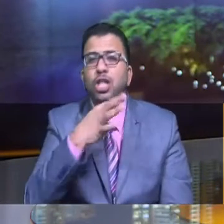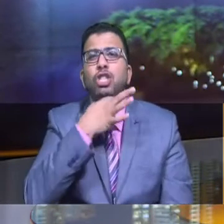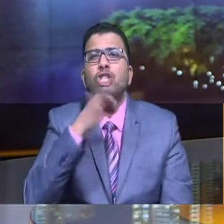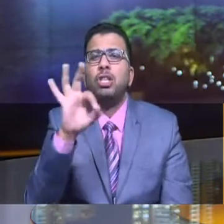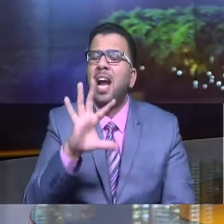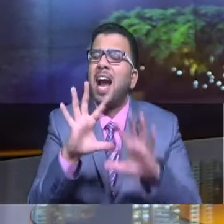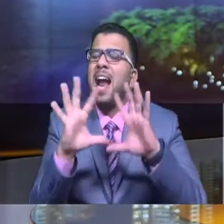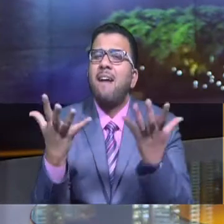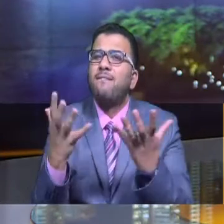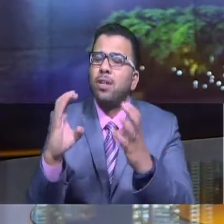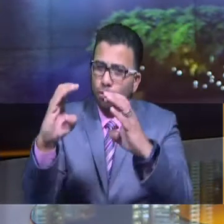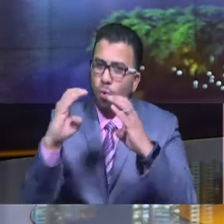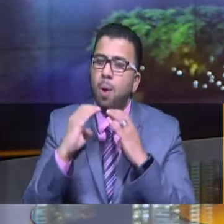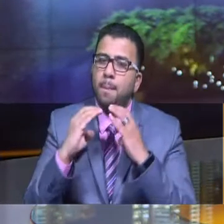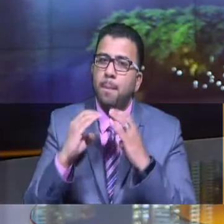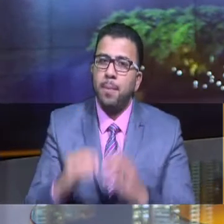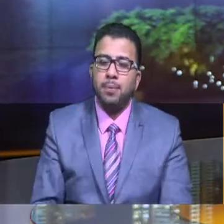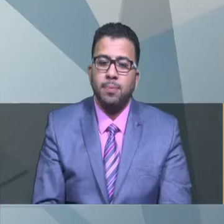الجديدة؟